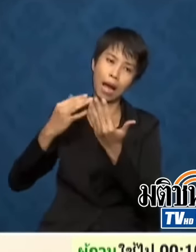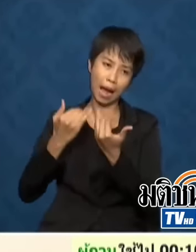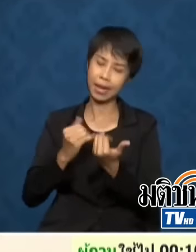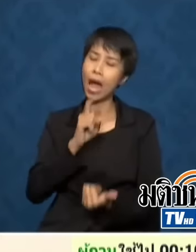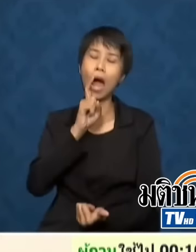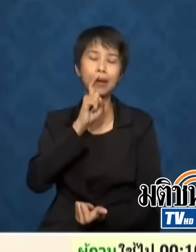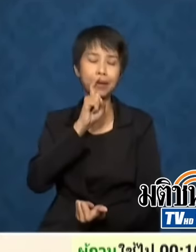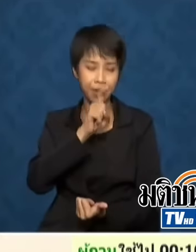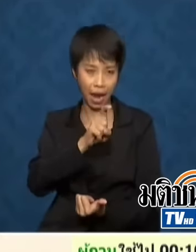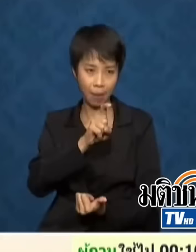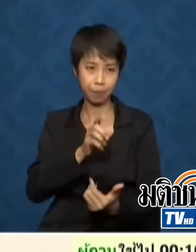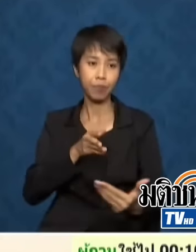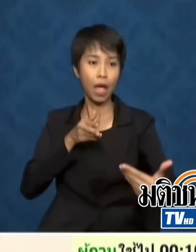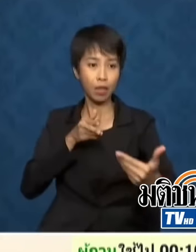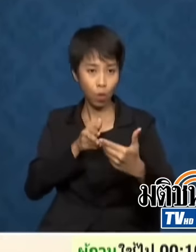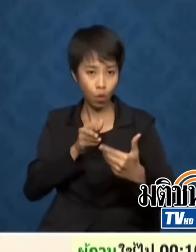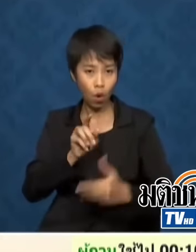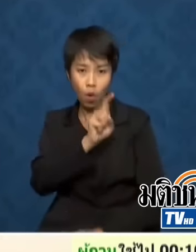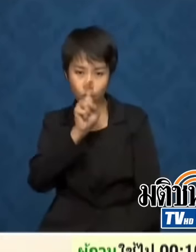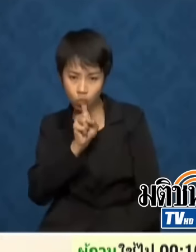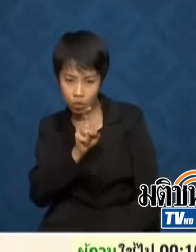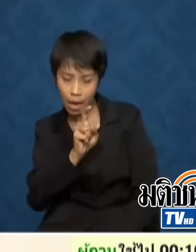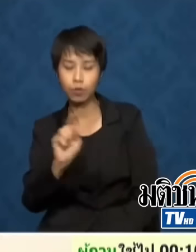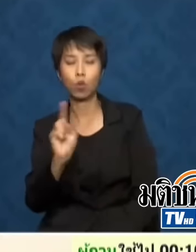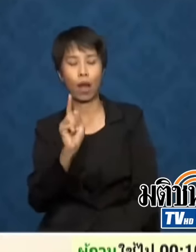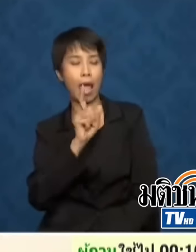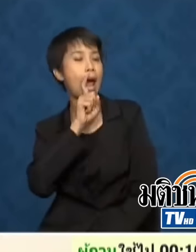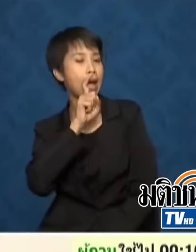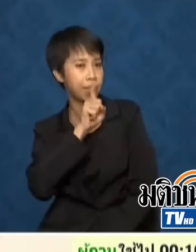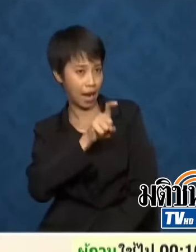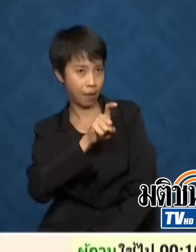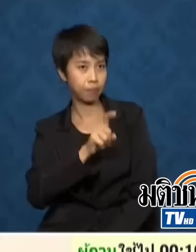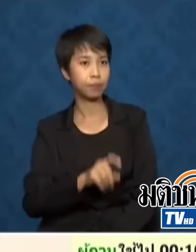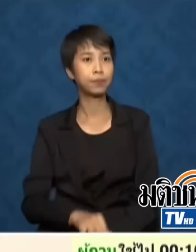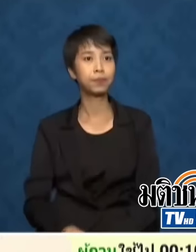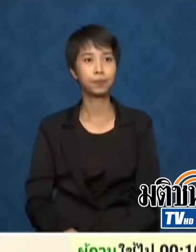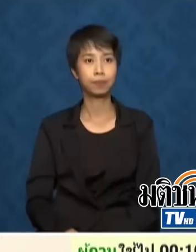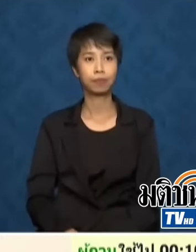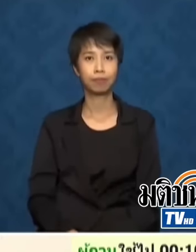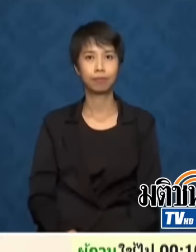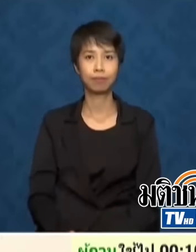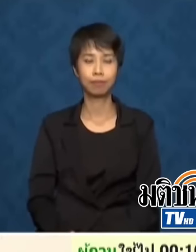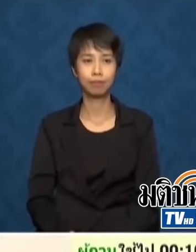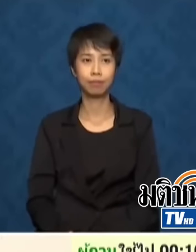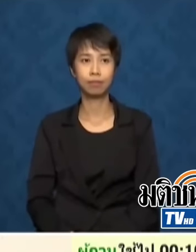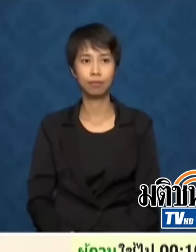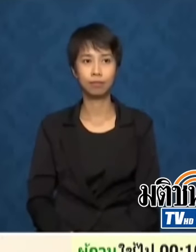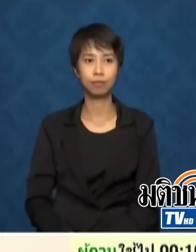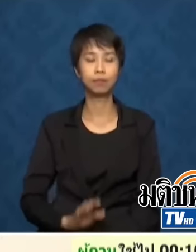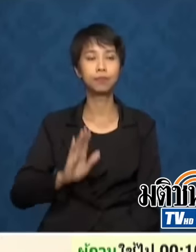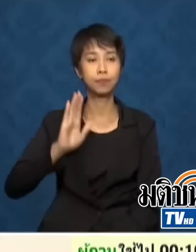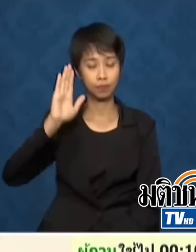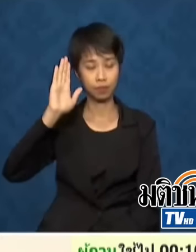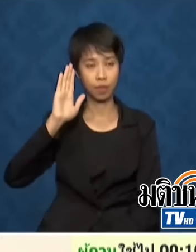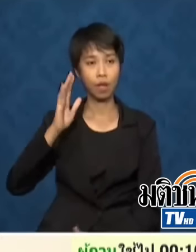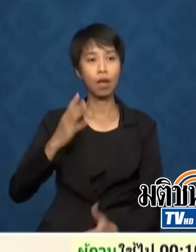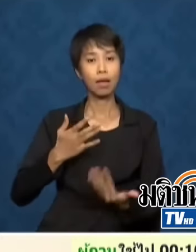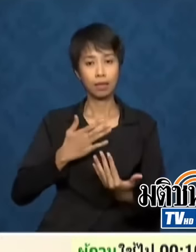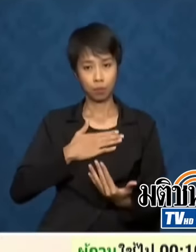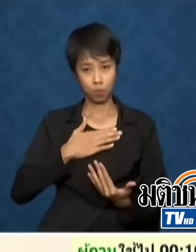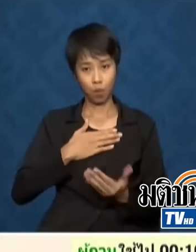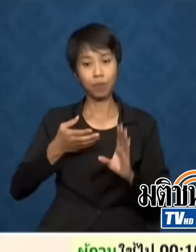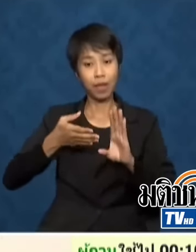ถามในข้อสงสัยและตอบผมอนุญาตได้แค่นี้ครับ ท่านประธานครับคือที่ผมจะ